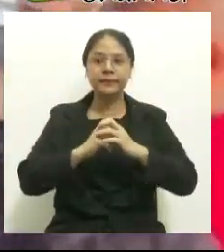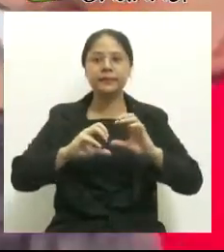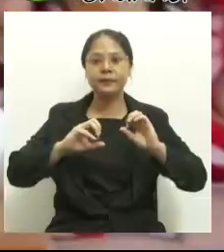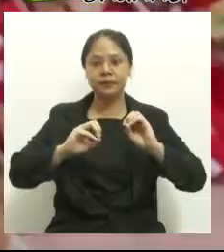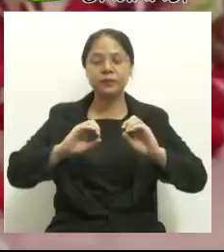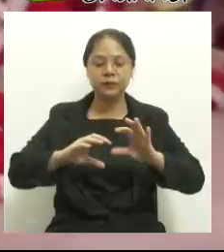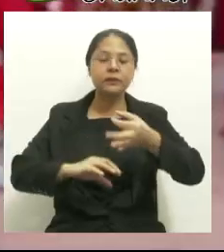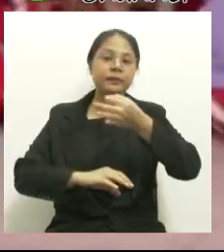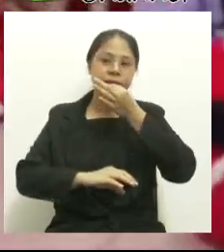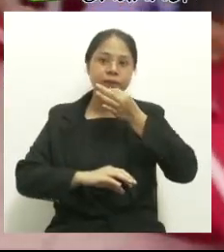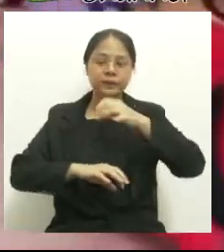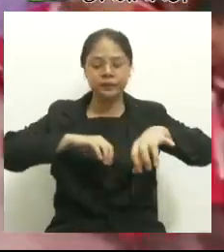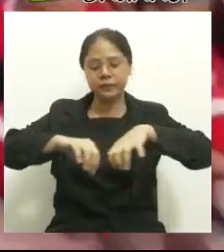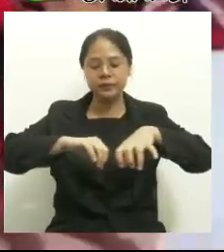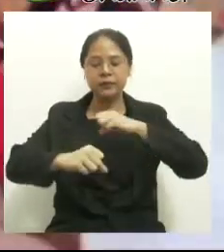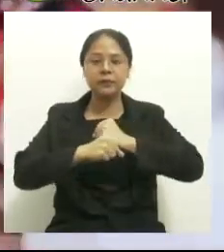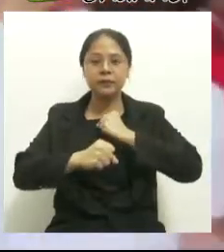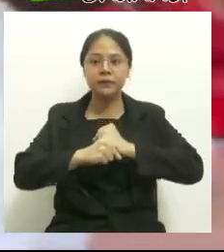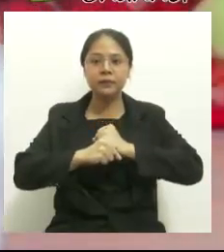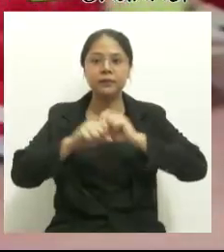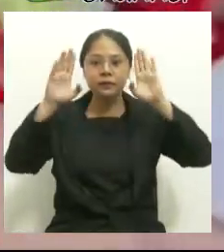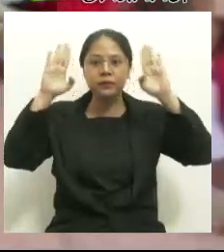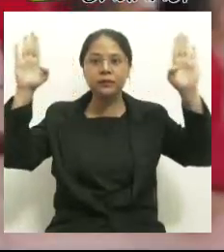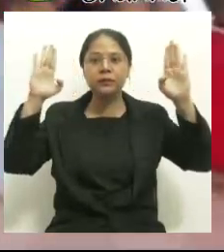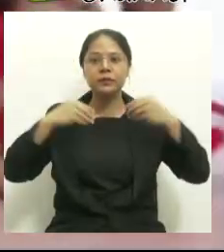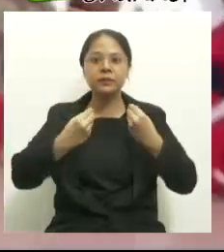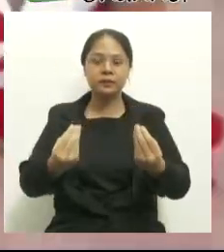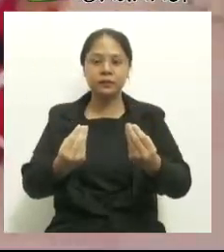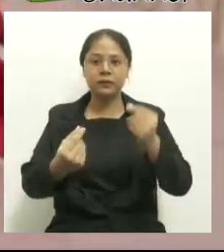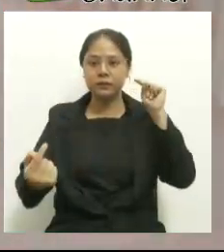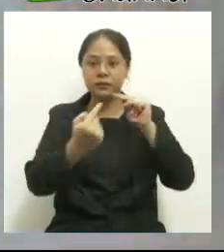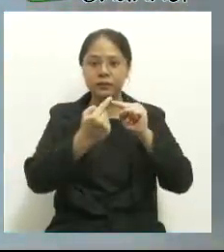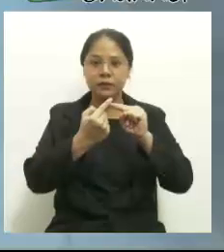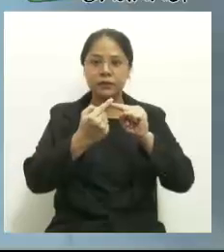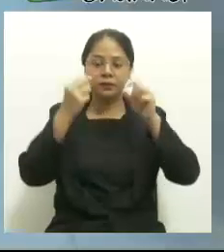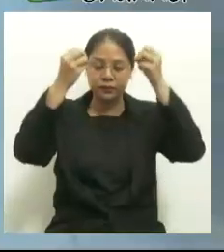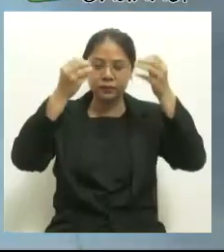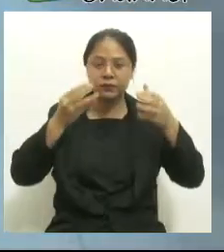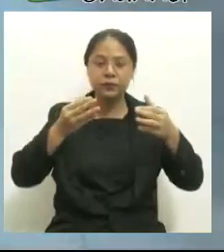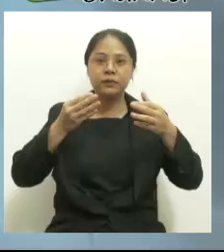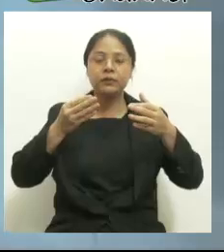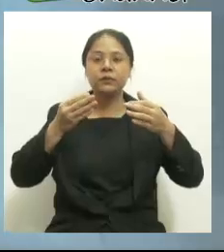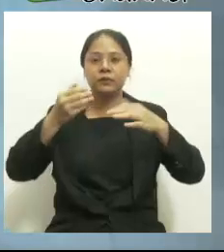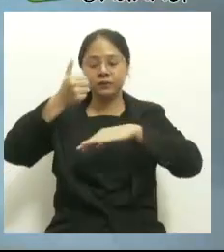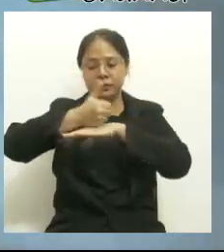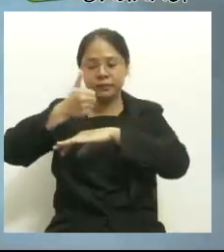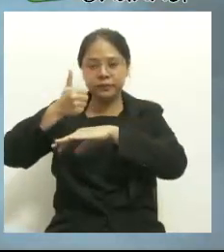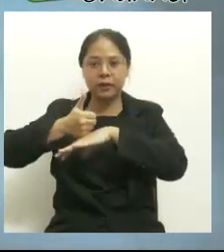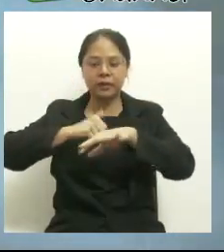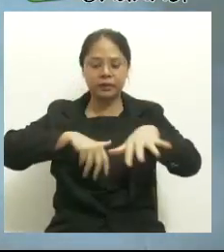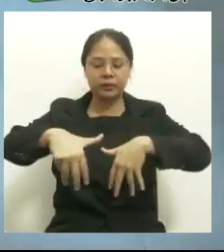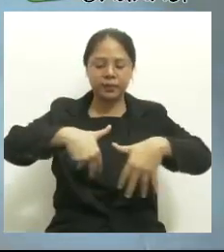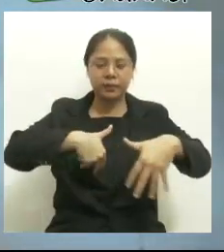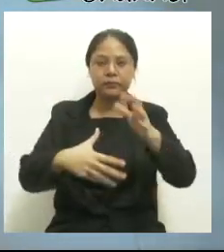ทักษะอาชีพจากการเรียนรู้แบบเน้นประสบการณ์เพื่อพัฒนาผู้บริหารและครูให้สามารถขับเคลื่อนกระบวนการชุมชนแห่ง